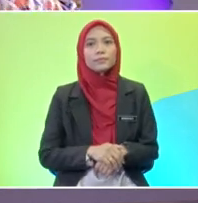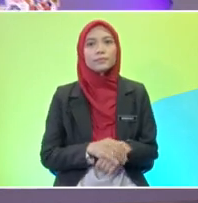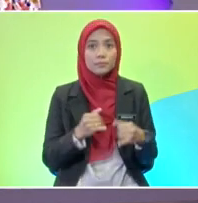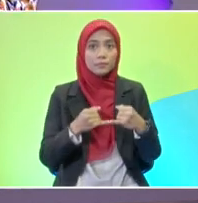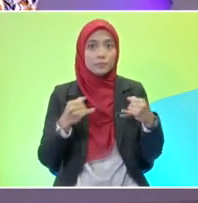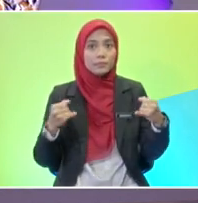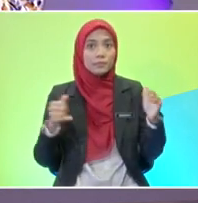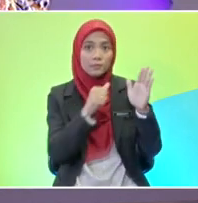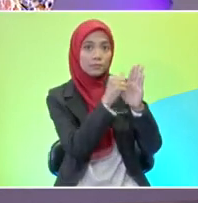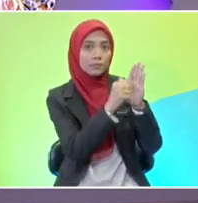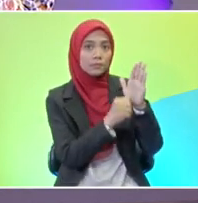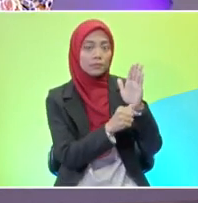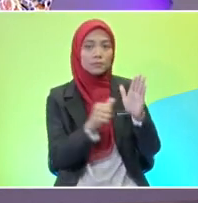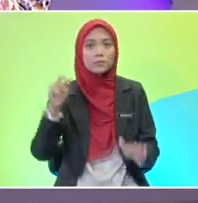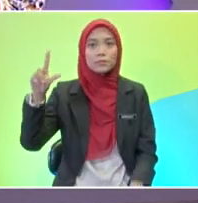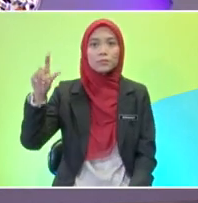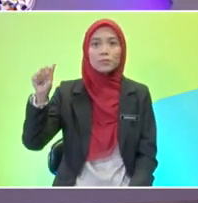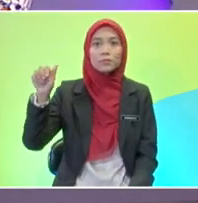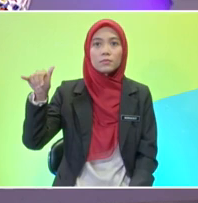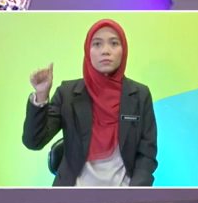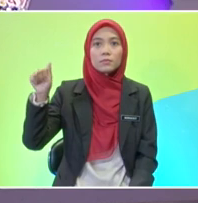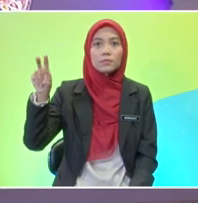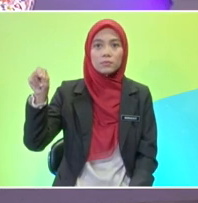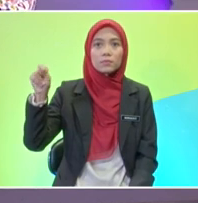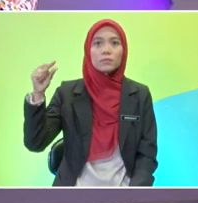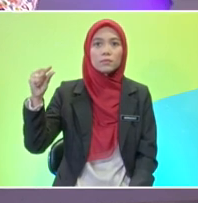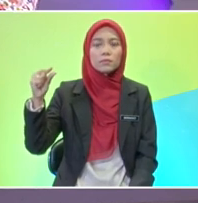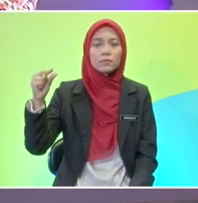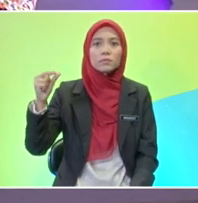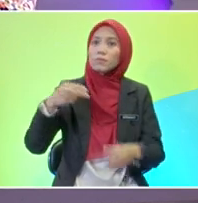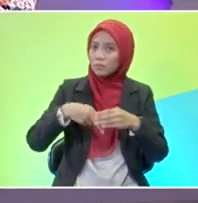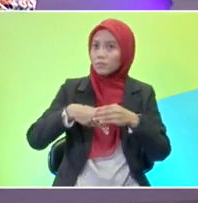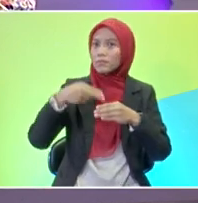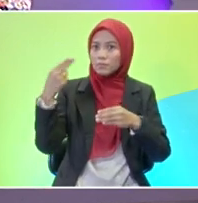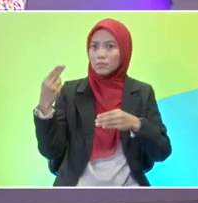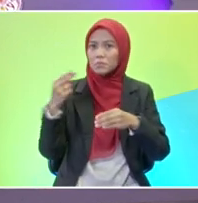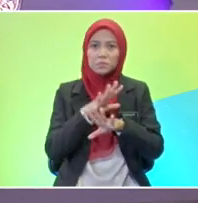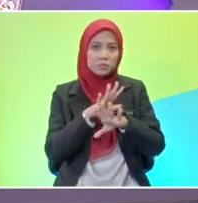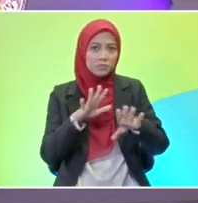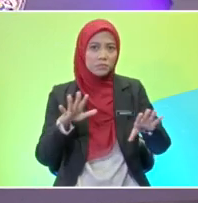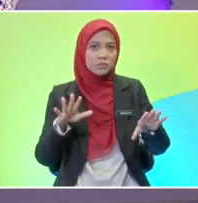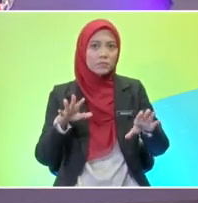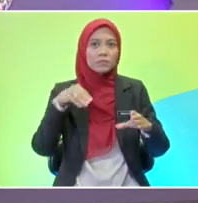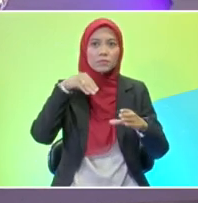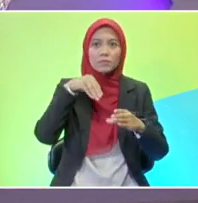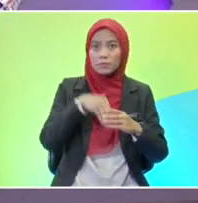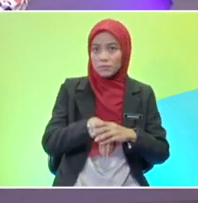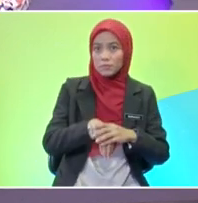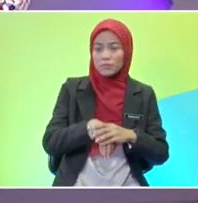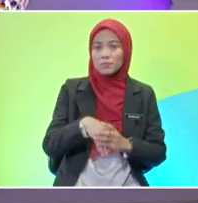ini ukiran dihasilkan tidak terlalu dalam Maksudnya segala